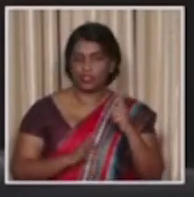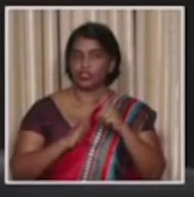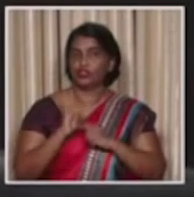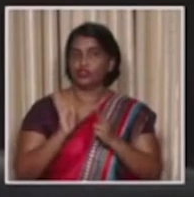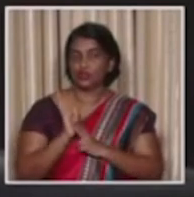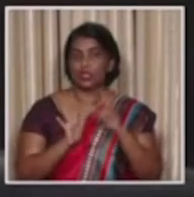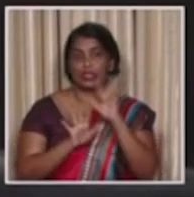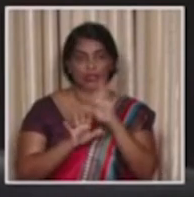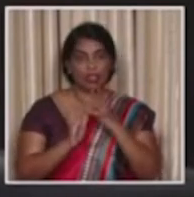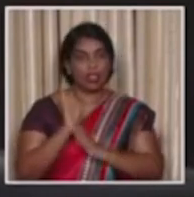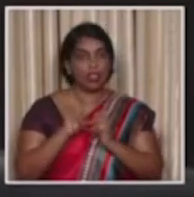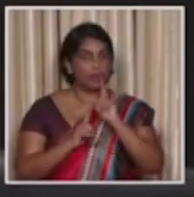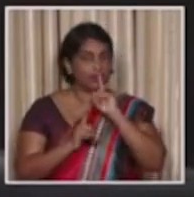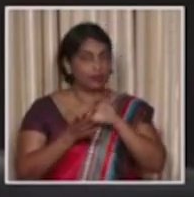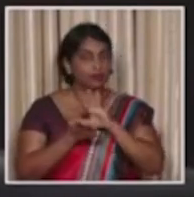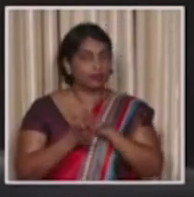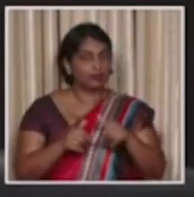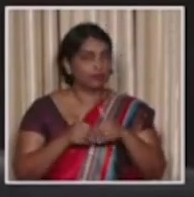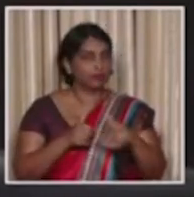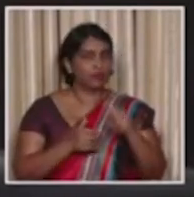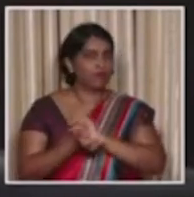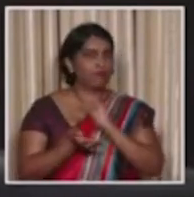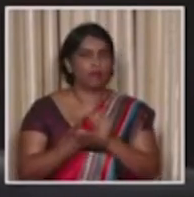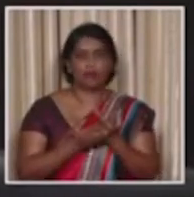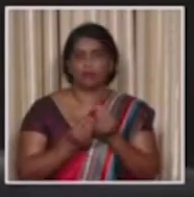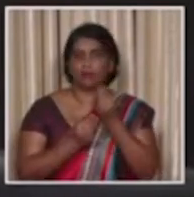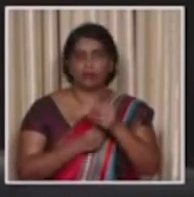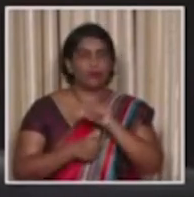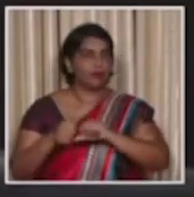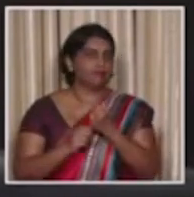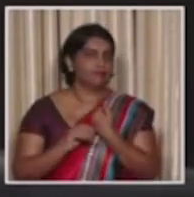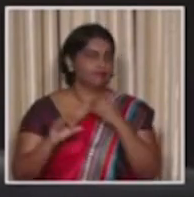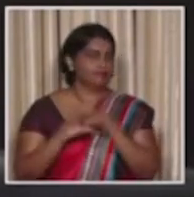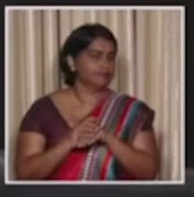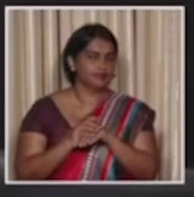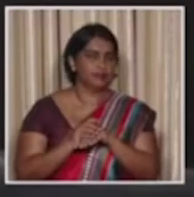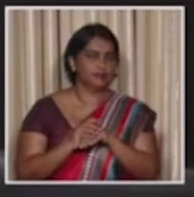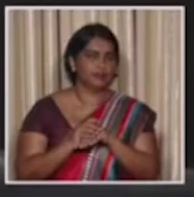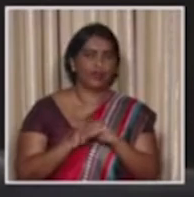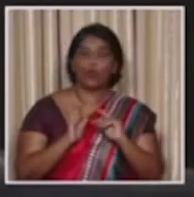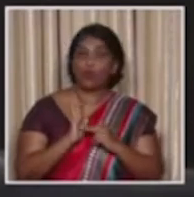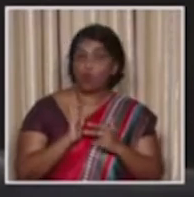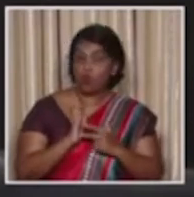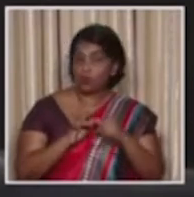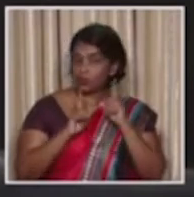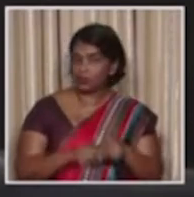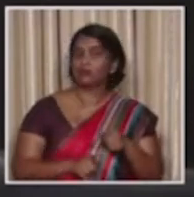2021/19 දින අමාත්‍ය මණ්ඩලයේ තීරණය අනුව මෙතෙක් කිසිදු අරමුදල් සපයන ආයතනයක් ඉදිරිපත් වූ බවක් ව්‍යාපෘතිය